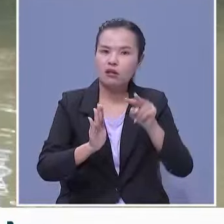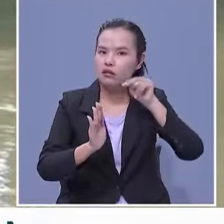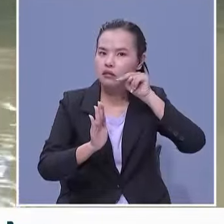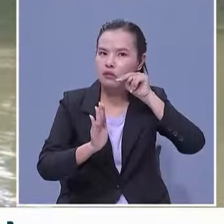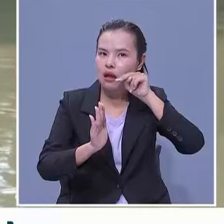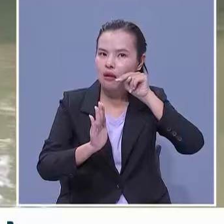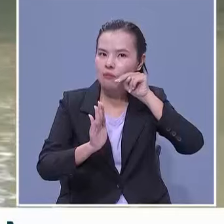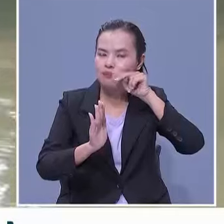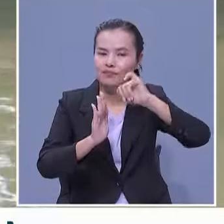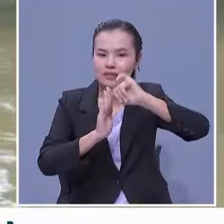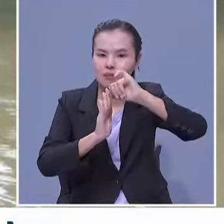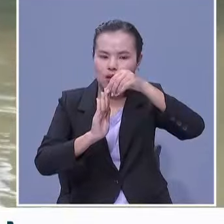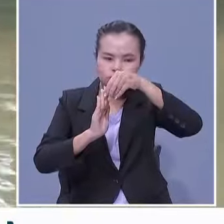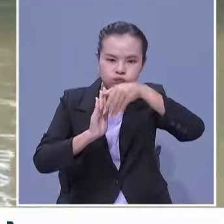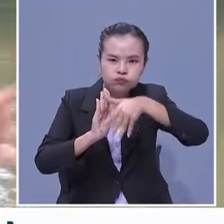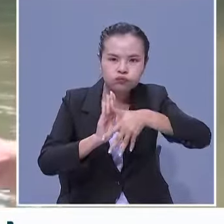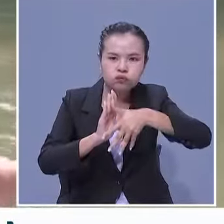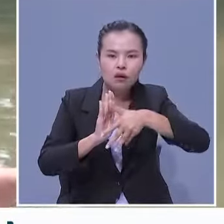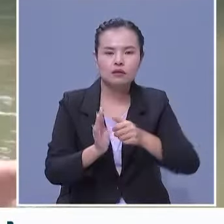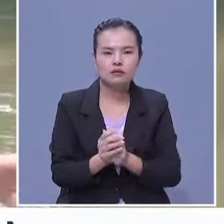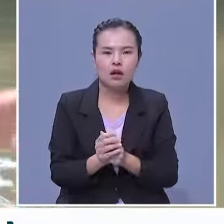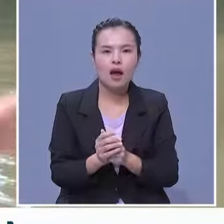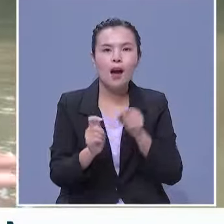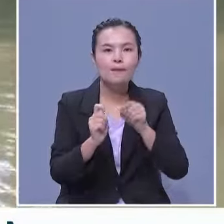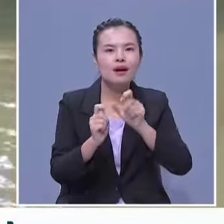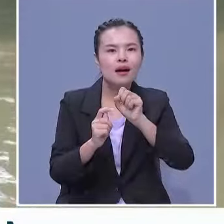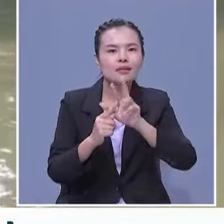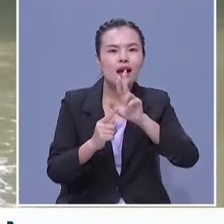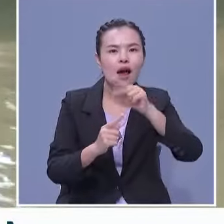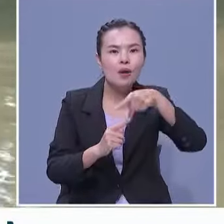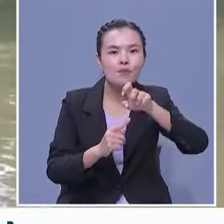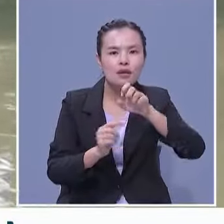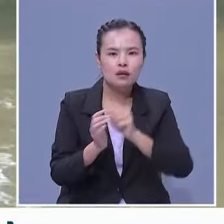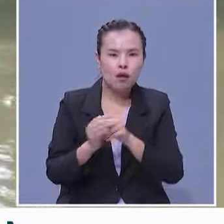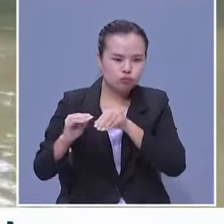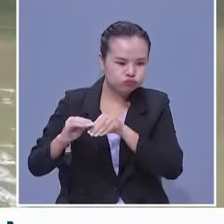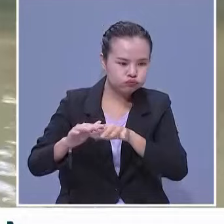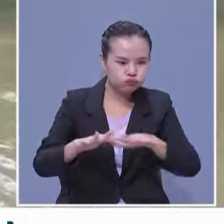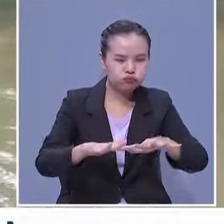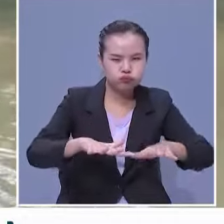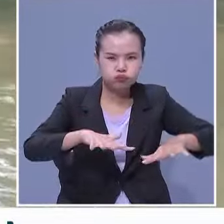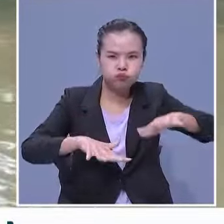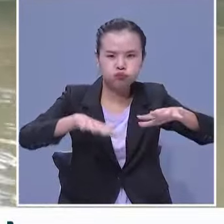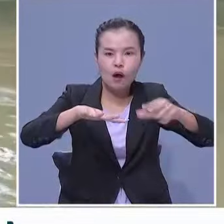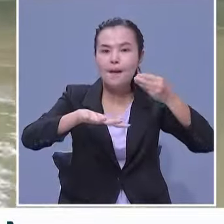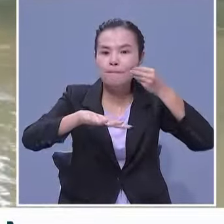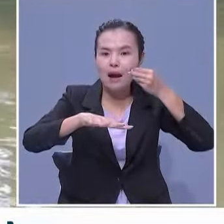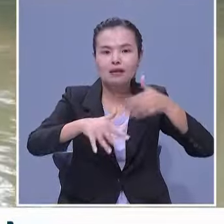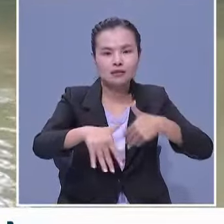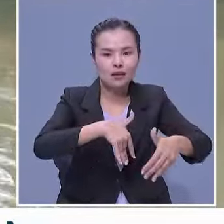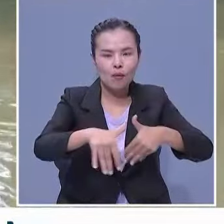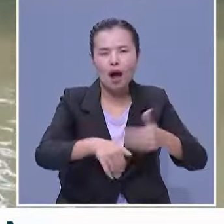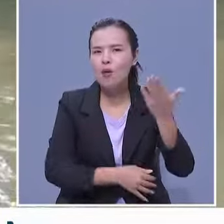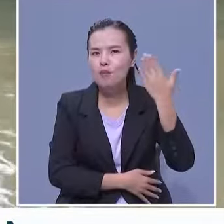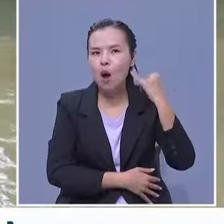อำเภอสารพีจังหวัดเชียงใหม่นะคะน้ำจากอำเภอสารพีนะคะขยายเป็นวงกว้างไหลเข้าบ้านของชาวบ้านในตำบลหนองช้างคืนตั้งแ